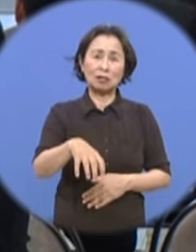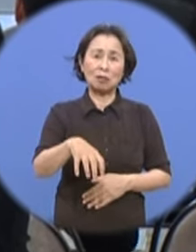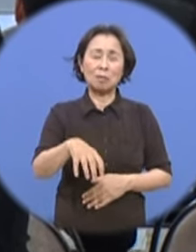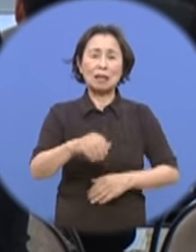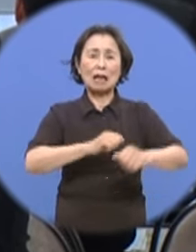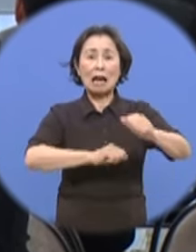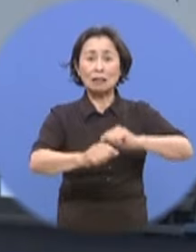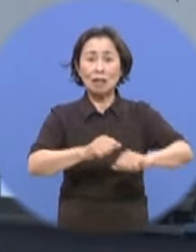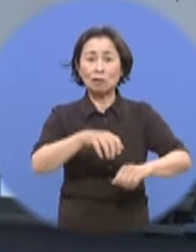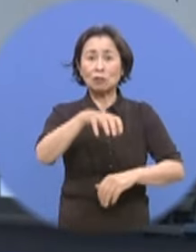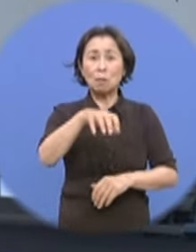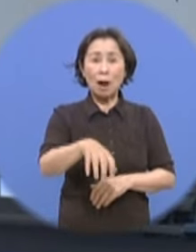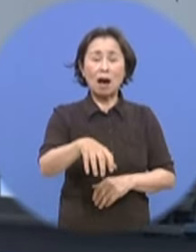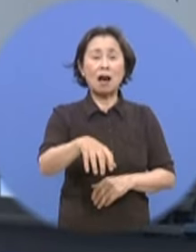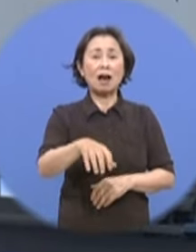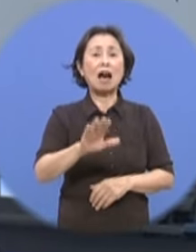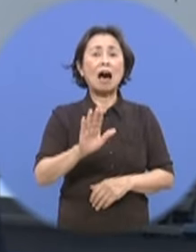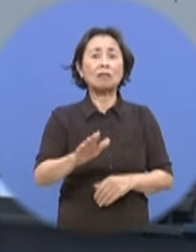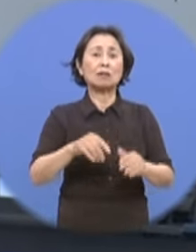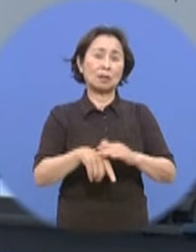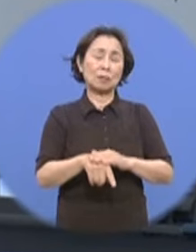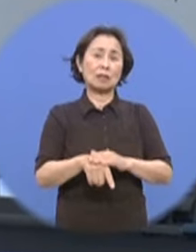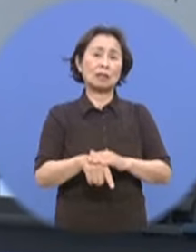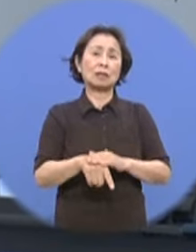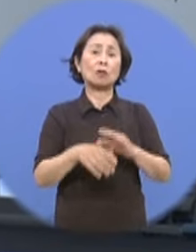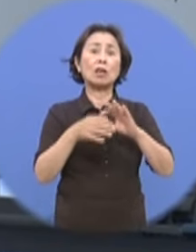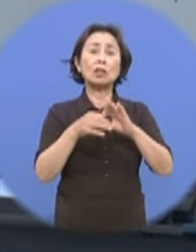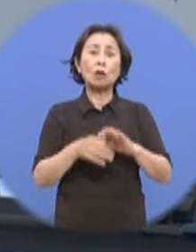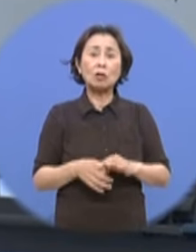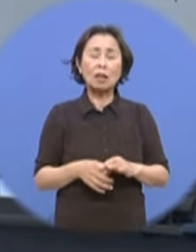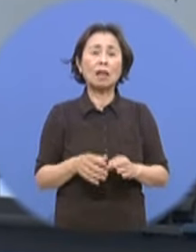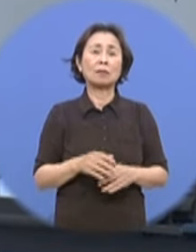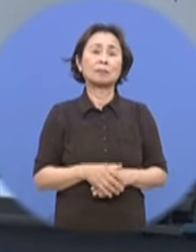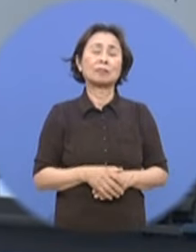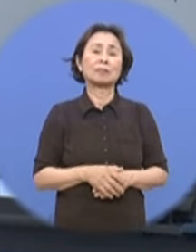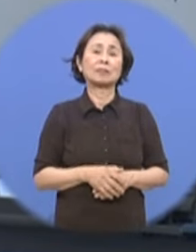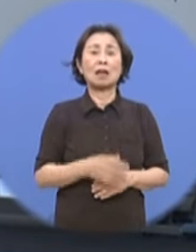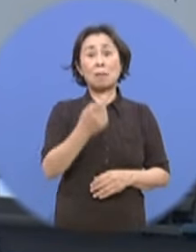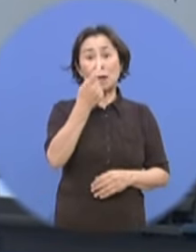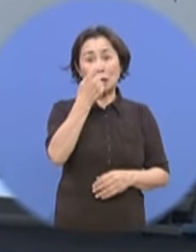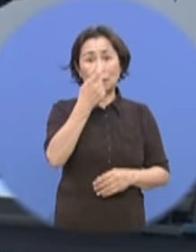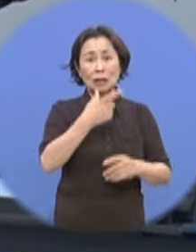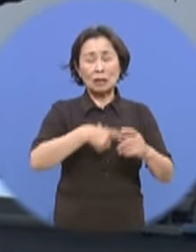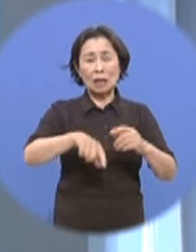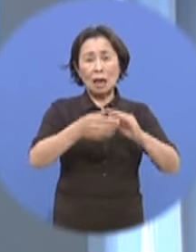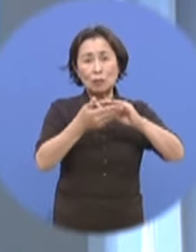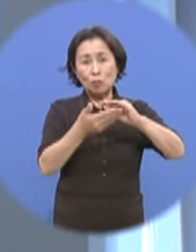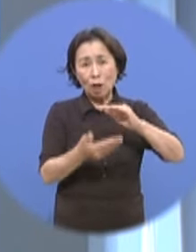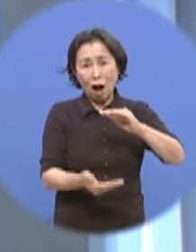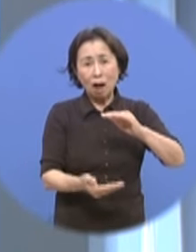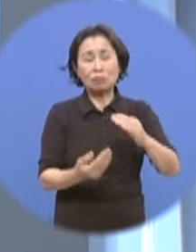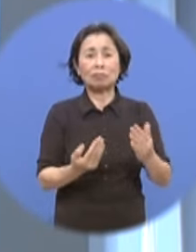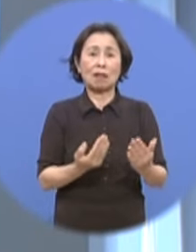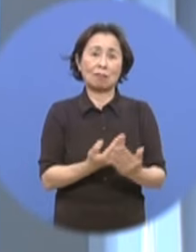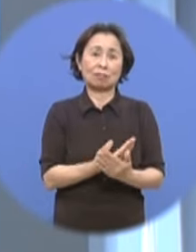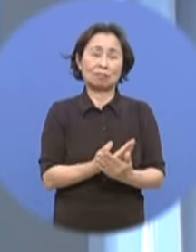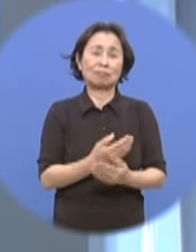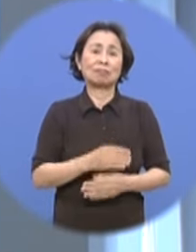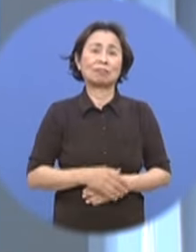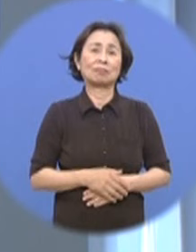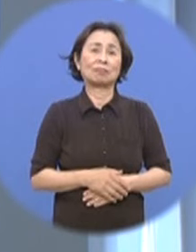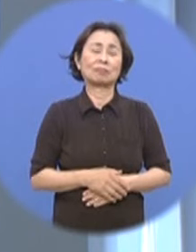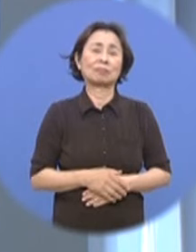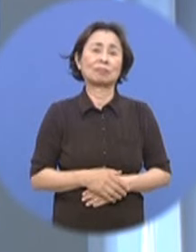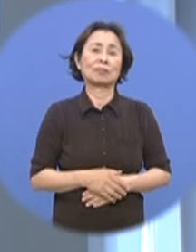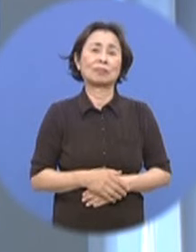活躍の場ということになりますそういったものが喪失されることによって学びがさらに深まっていくということになります